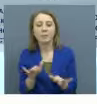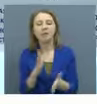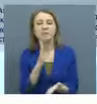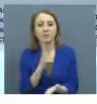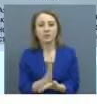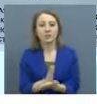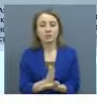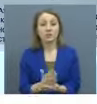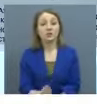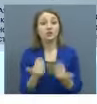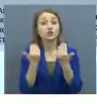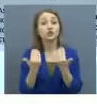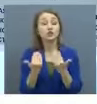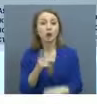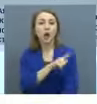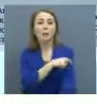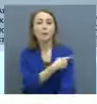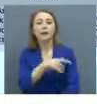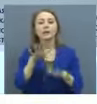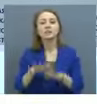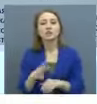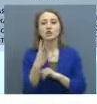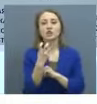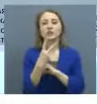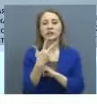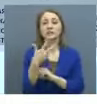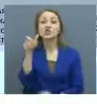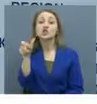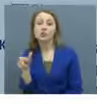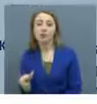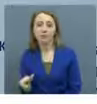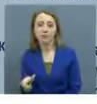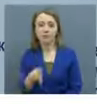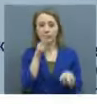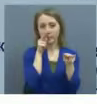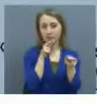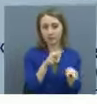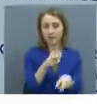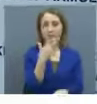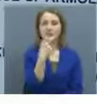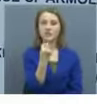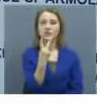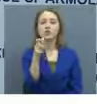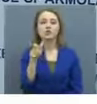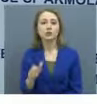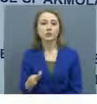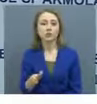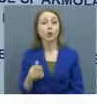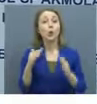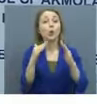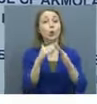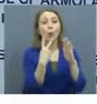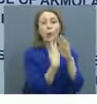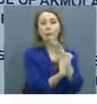на сегодня в стационарах области находится 423 пациента под наблюдением 312 человек на домашнем